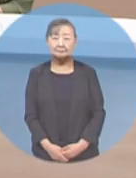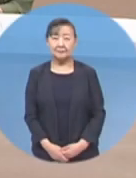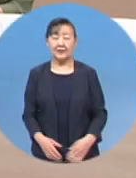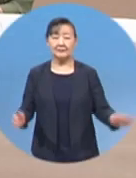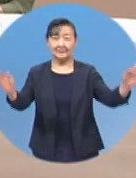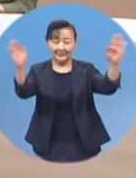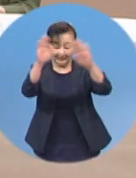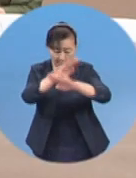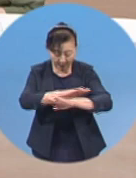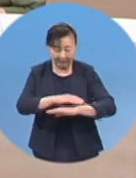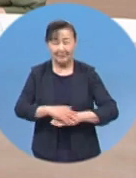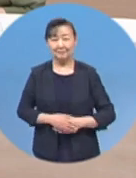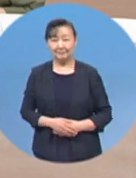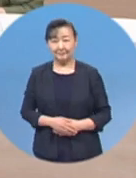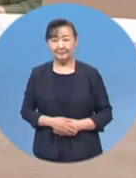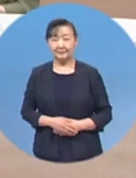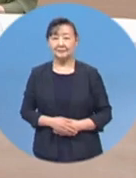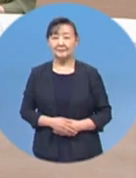こんばんは。